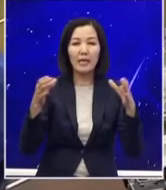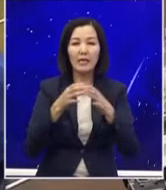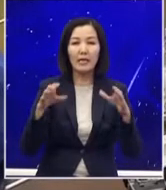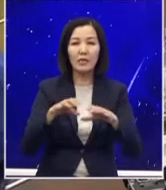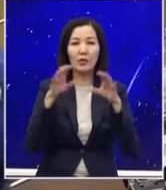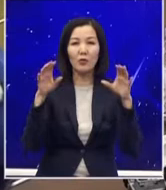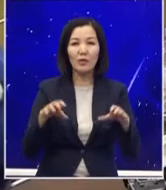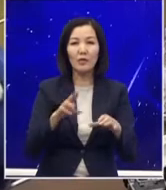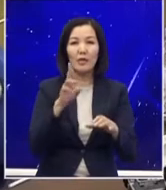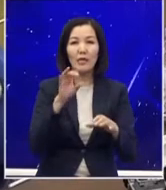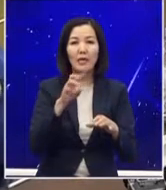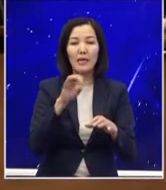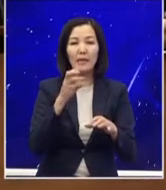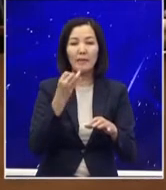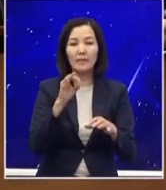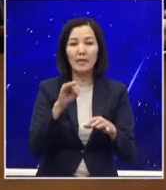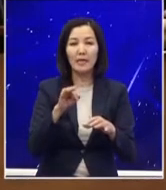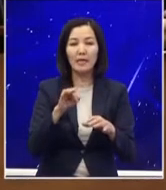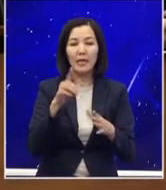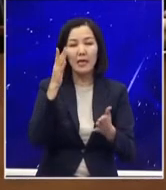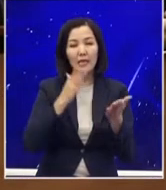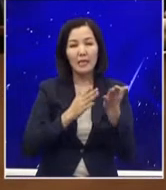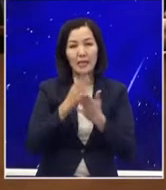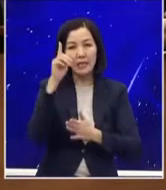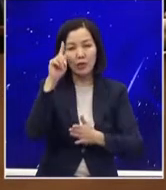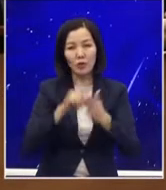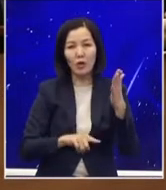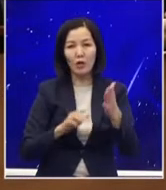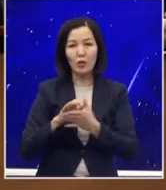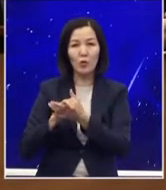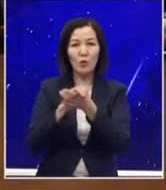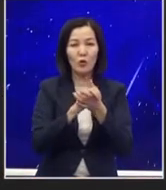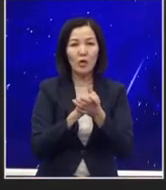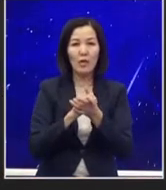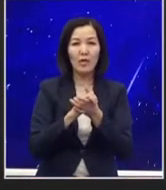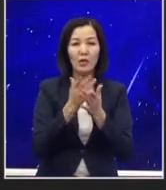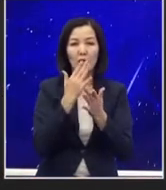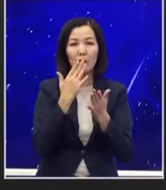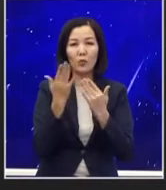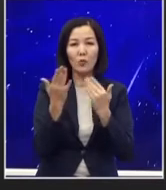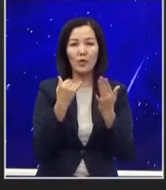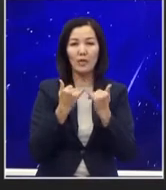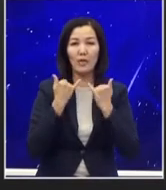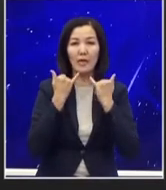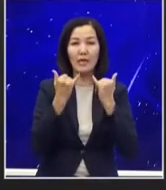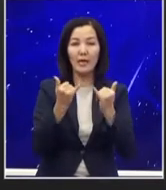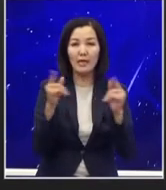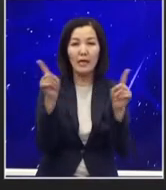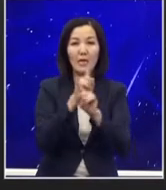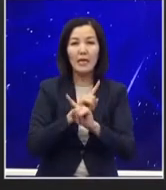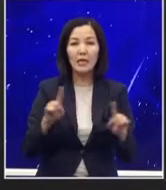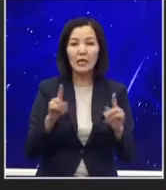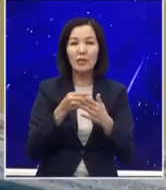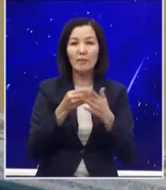төрағасы Ермек Келемсейіт те діни тұрақтылық, ұлтаралық татулықты сақтауда атқарып жатқан істерін ерекше бағалап алғысын